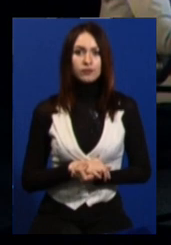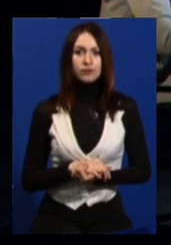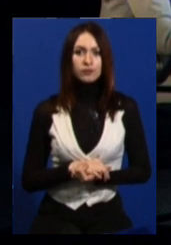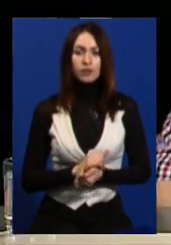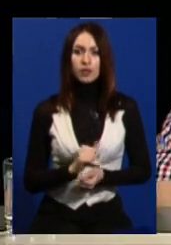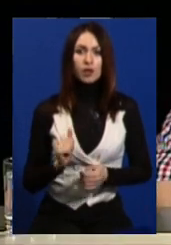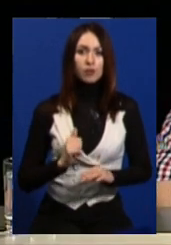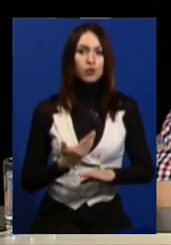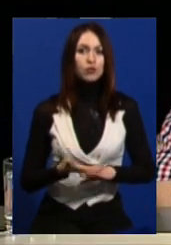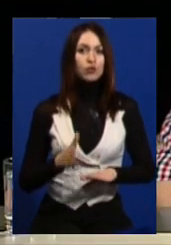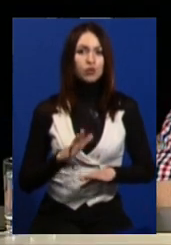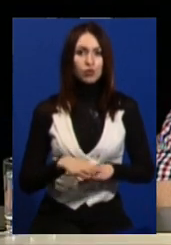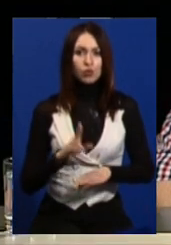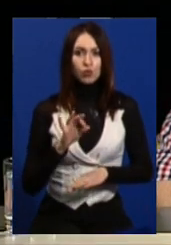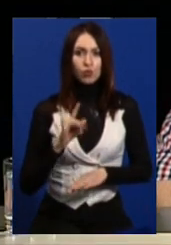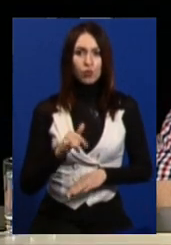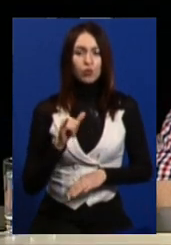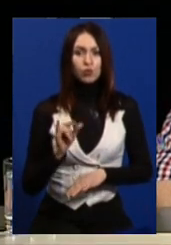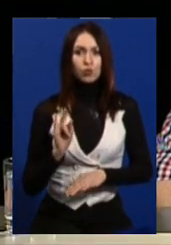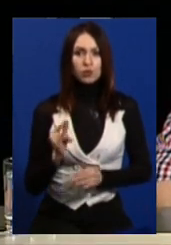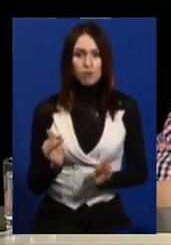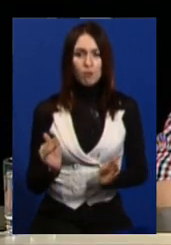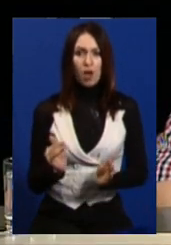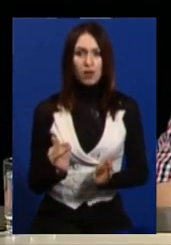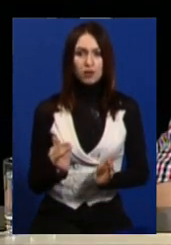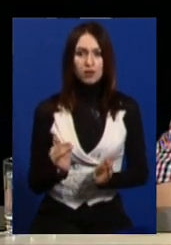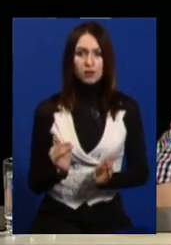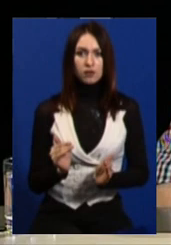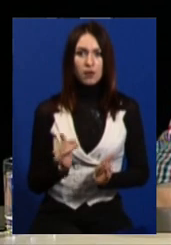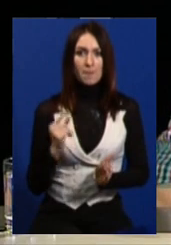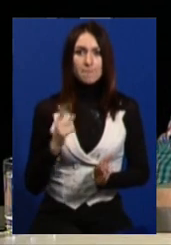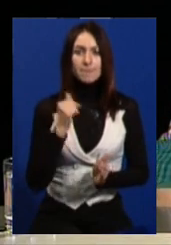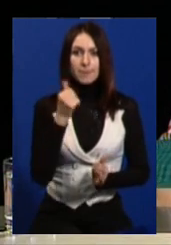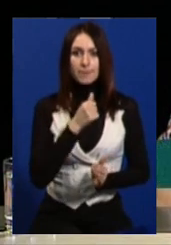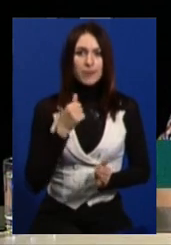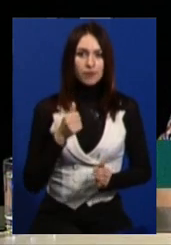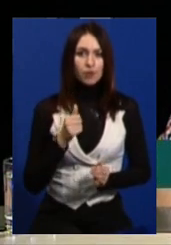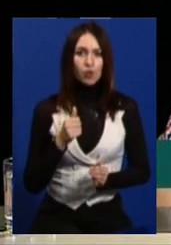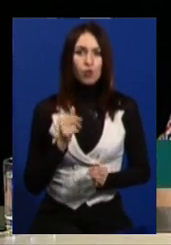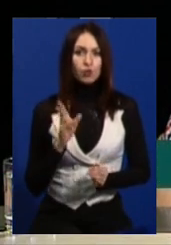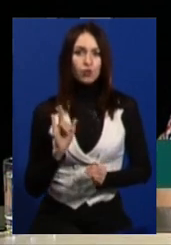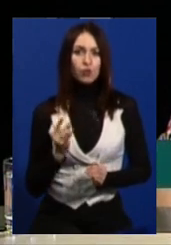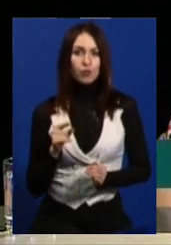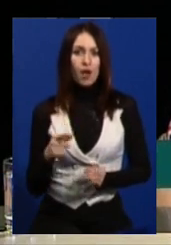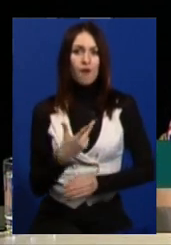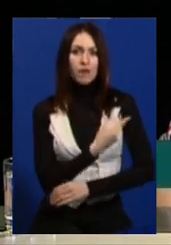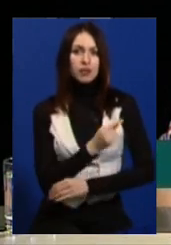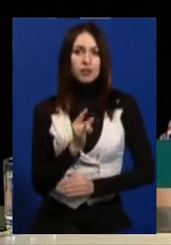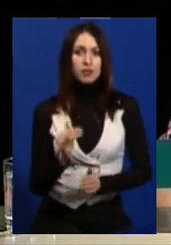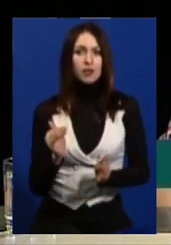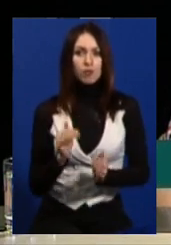Найбільше тяжело кор протікає у маленьких дітей першого року життя. Вакцинувати маленьких дітей